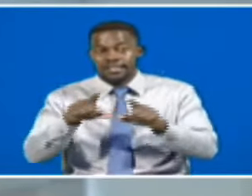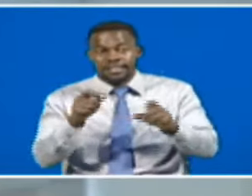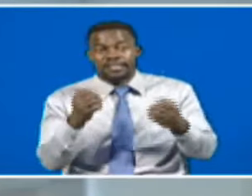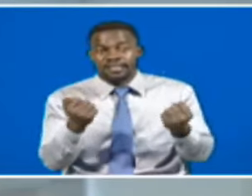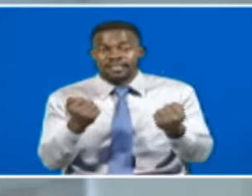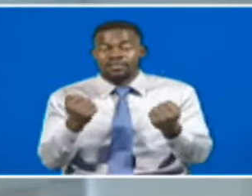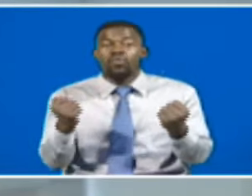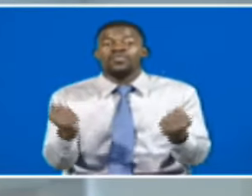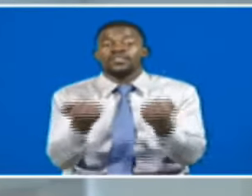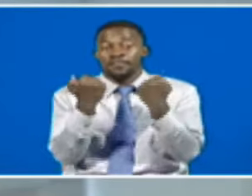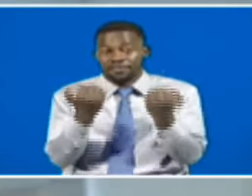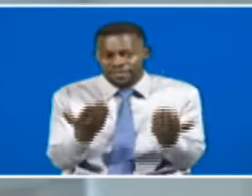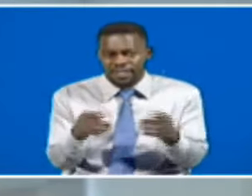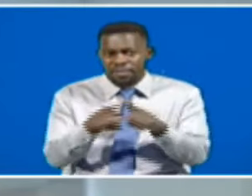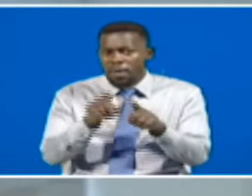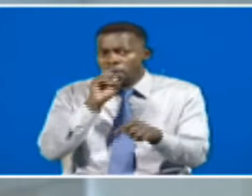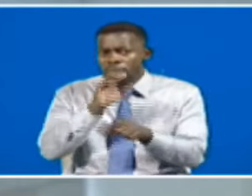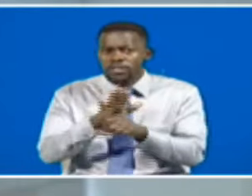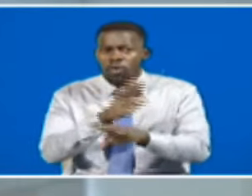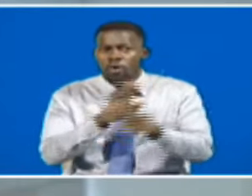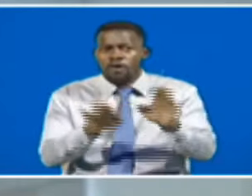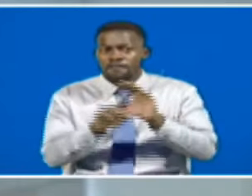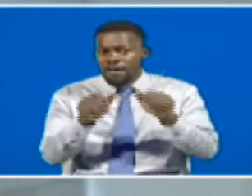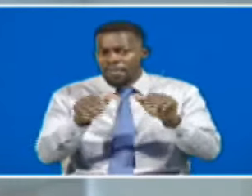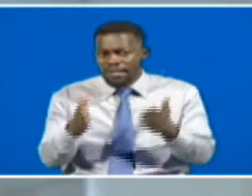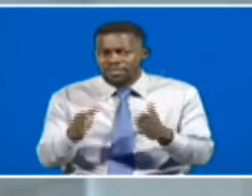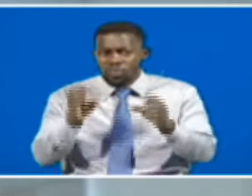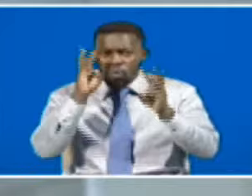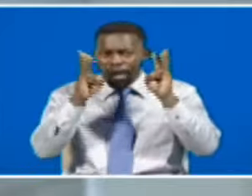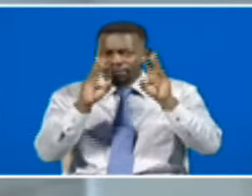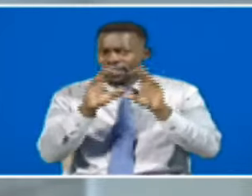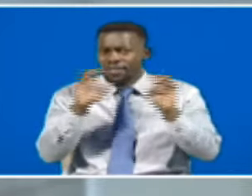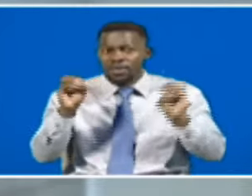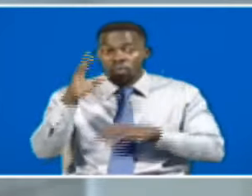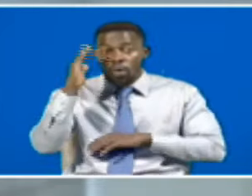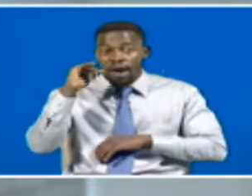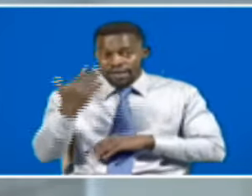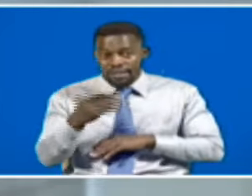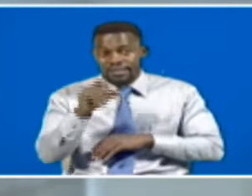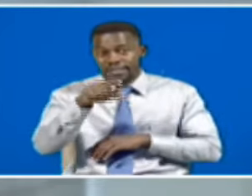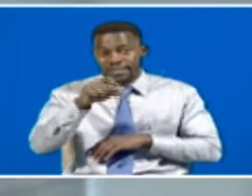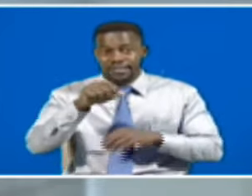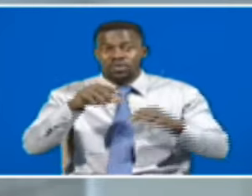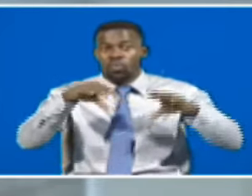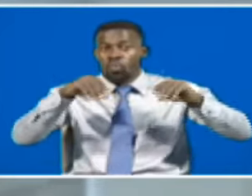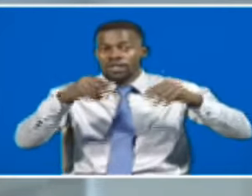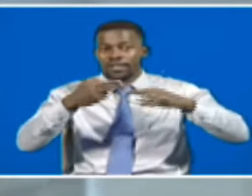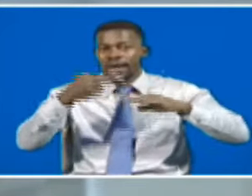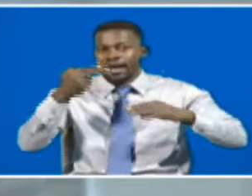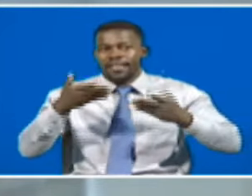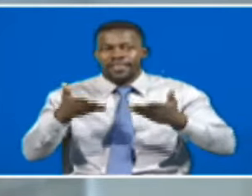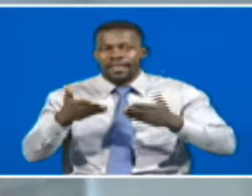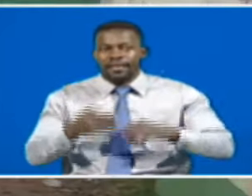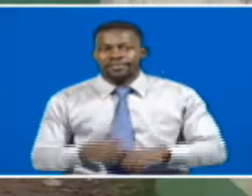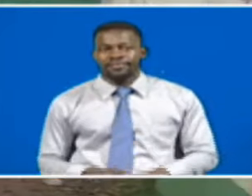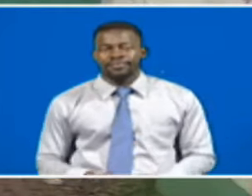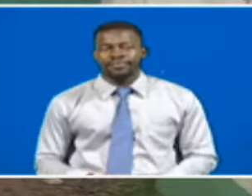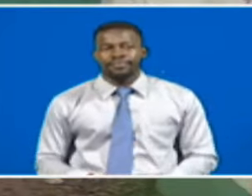the propaganda being spread that the government is selling substandard farm inputs.